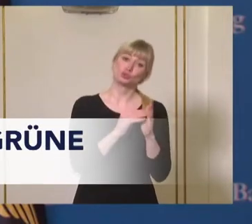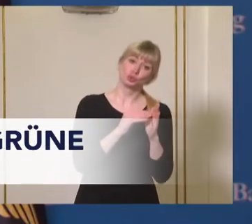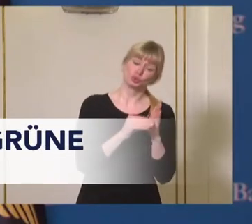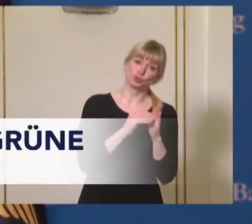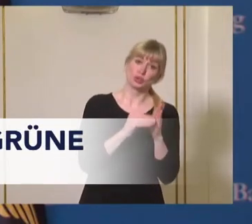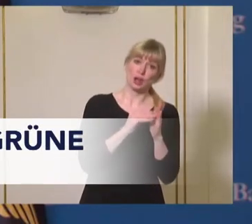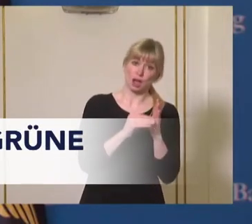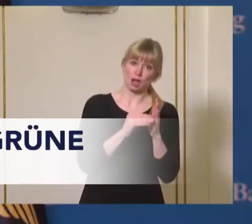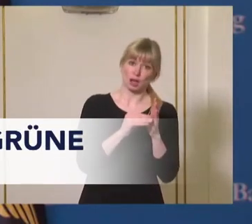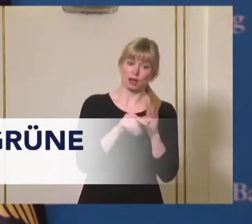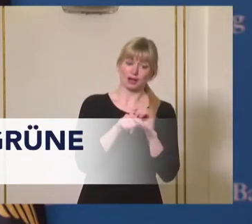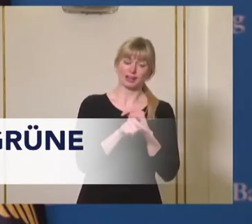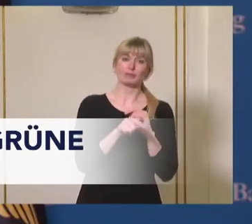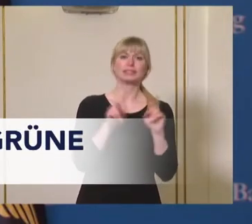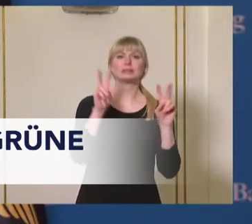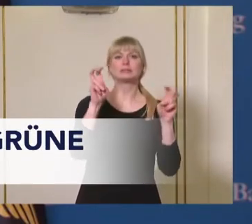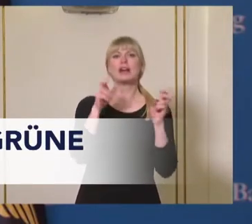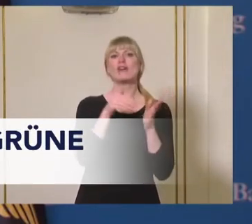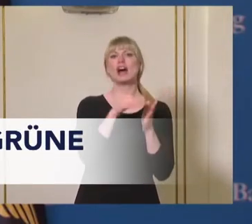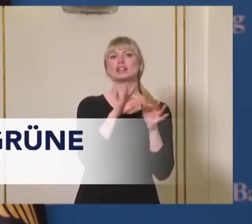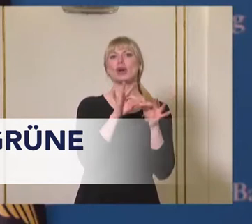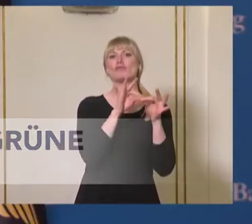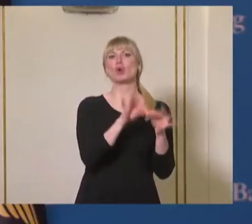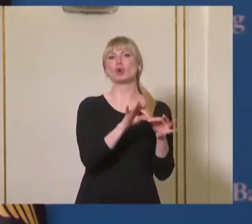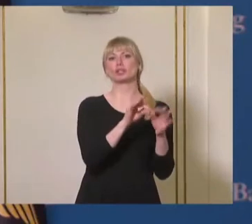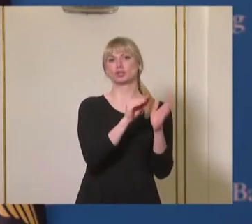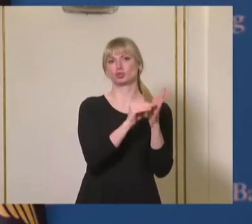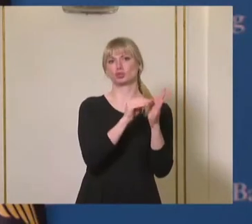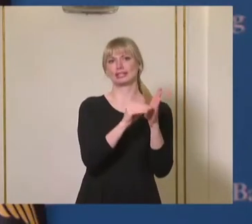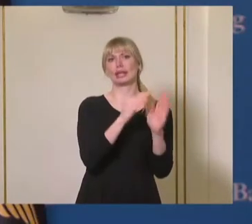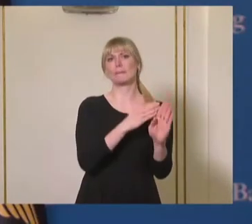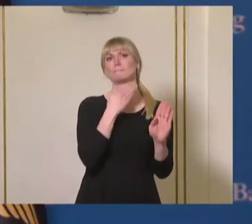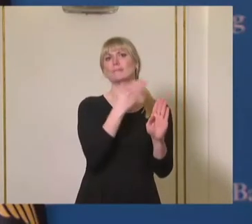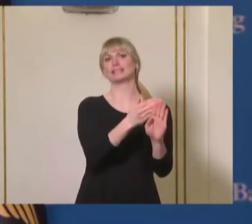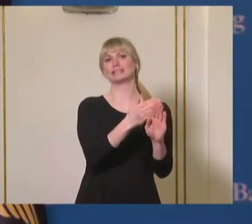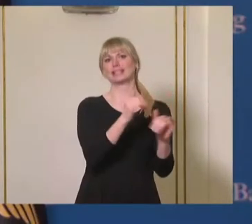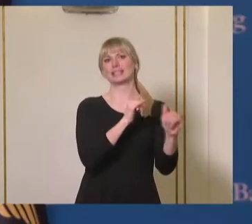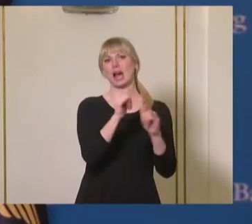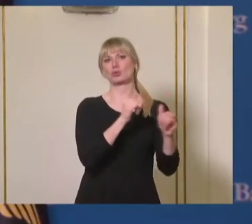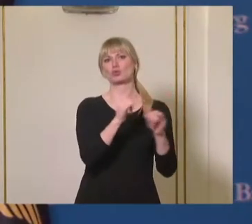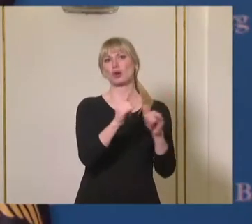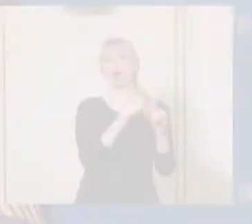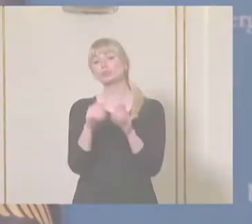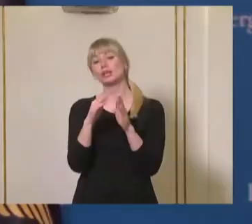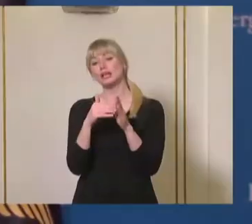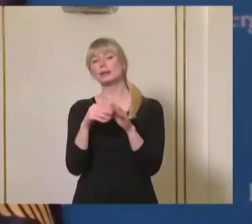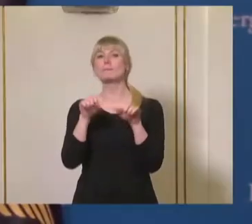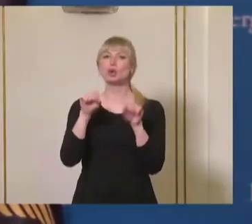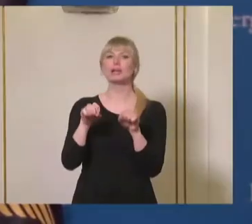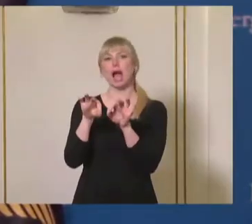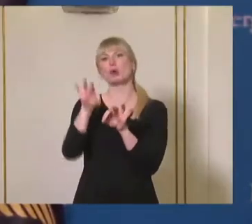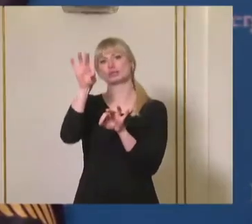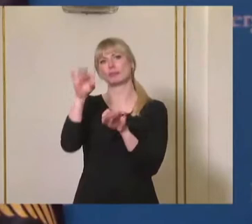der weiterführenden Schulen gibt es bis Ende Januar keinen Präsenzunterricht. Auch in